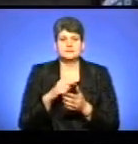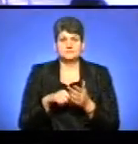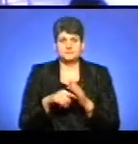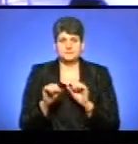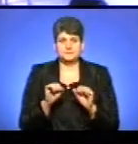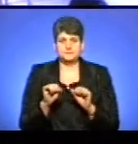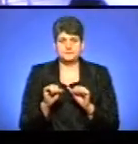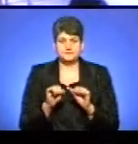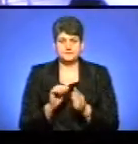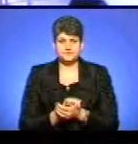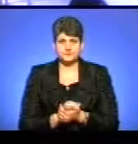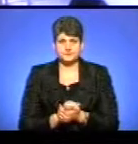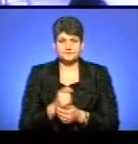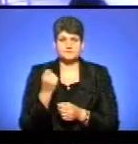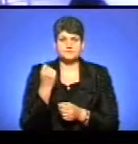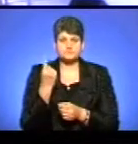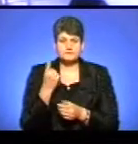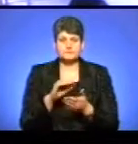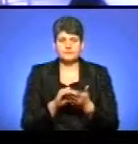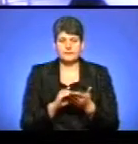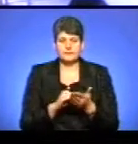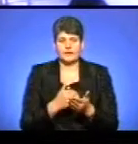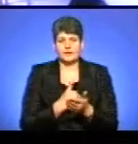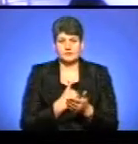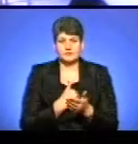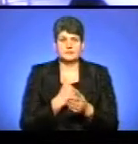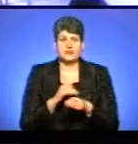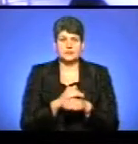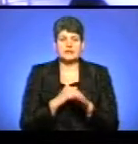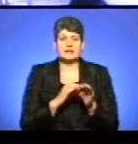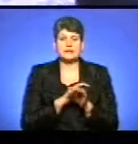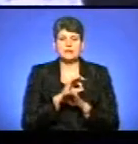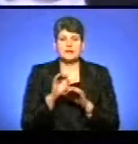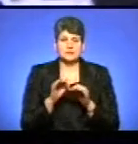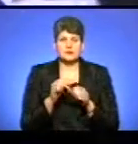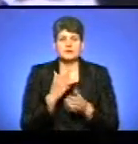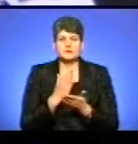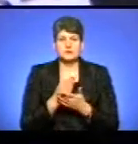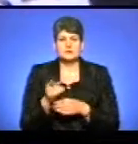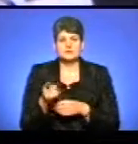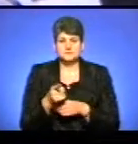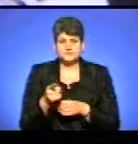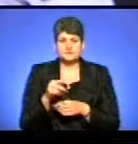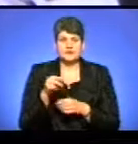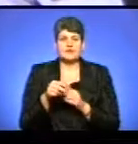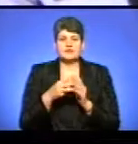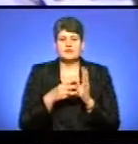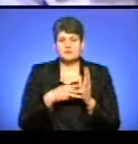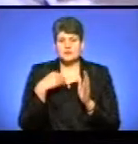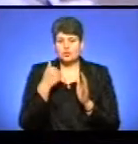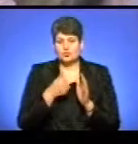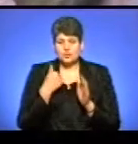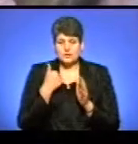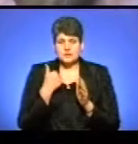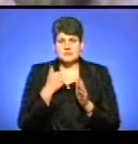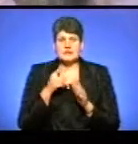влада. 11 авторів та ініціаторів благодійних проєктів, які діють у Тернополі у 2018 році,